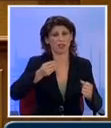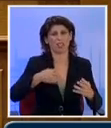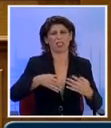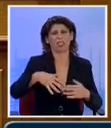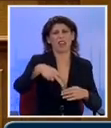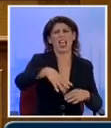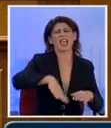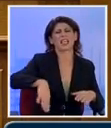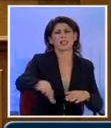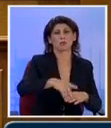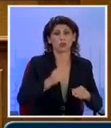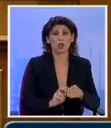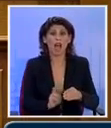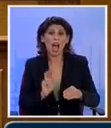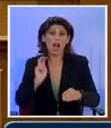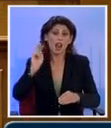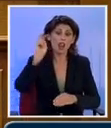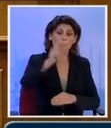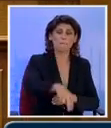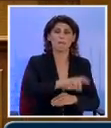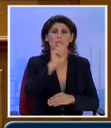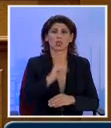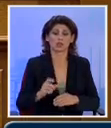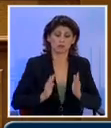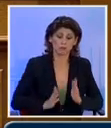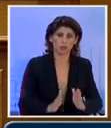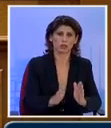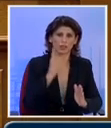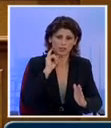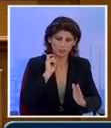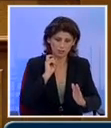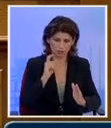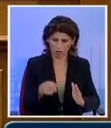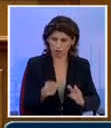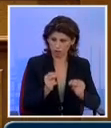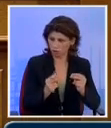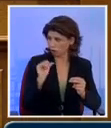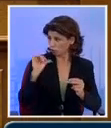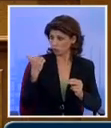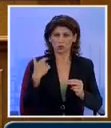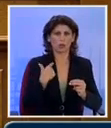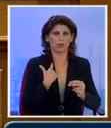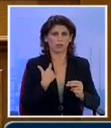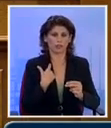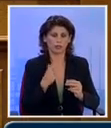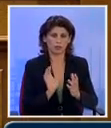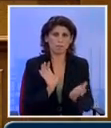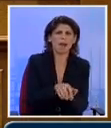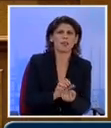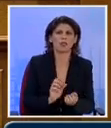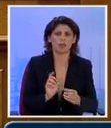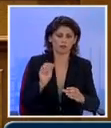Την ώρα πρέπει να κάνουμε ένα άλμα ζωής προς τα μπρος. Ξέρει ότι τους στείλουν παγίδα στο χθες, ενώ προσπαθεί να θεμελιώσει ένα καλύτερο